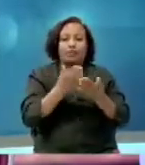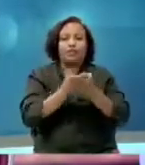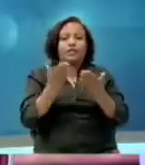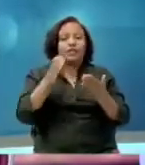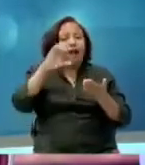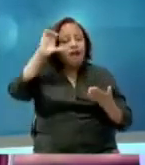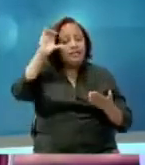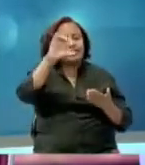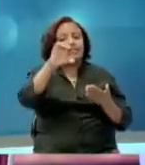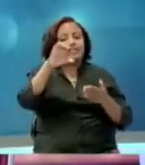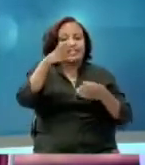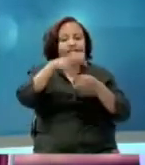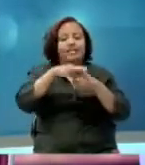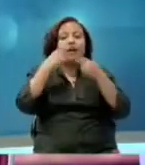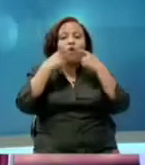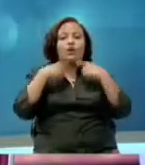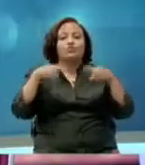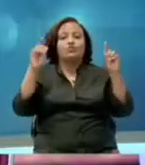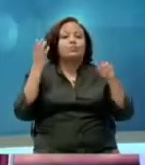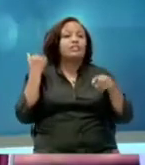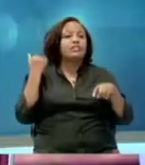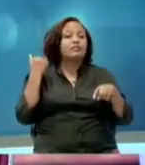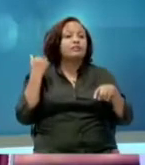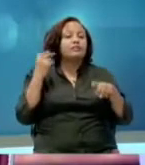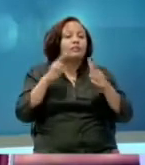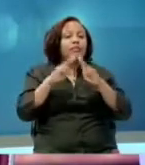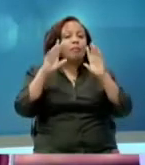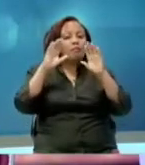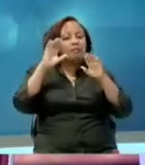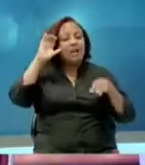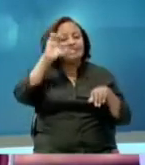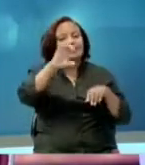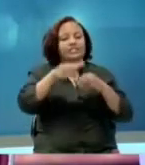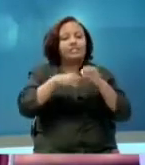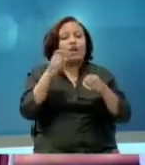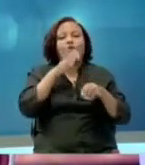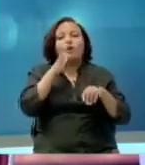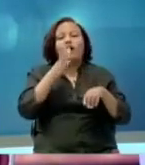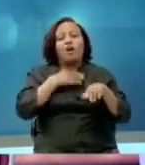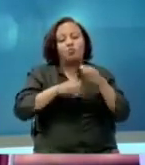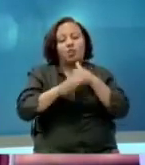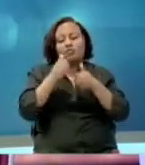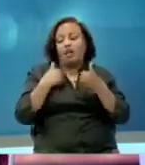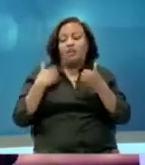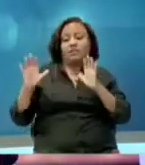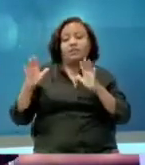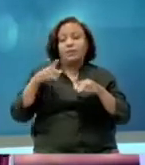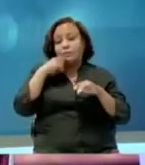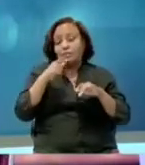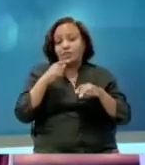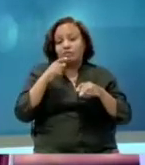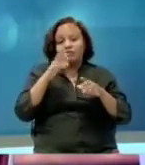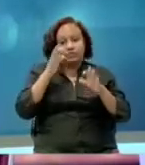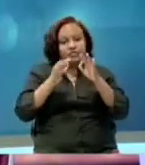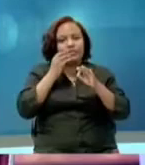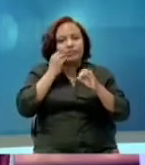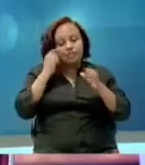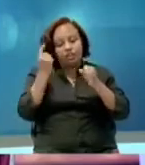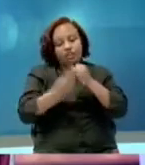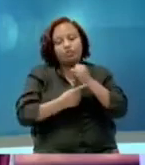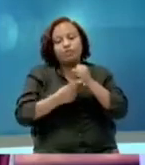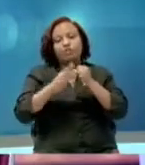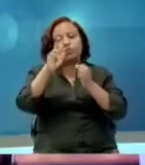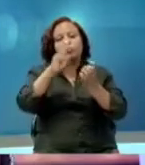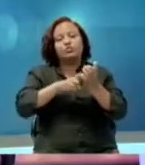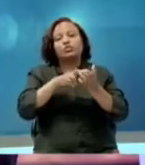አስገዳጅ የቅጥራዋጁንም ያየነው ቀድሙ በጣም አስገዳጅ ስላልሆነ አካል ጉዳተኛ አልቀጥርም ቢል ፍርድ ቤት ዶ ሊቀጣም ይችላል 2000 ብር ነው 2000